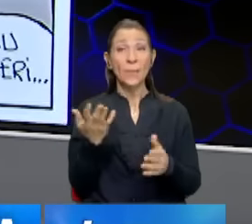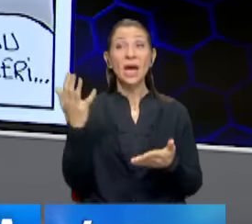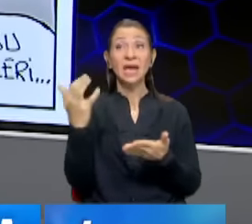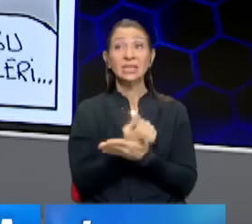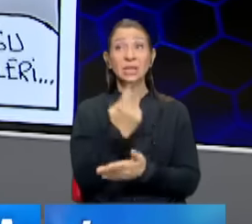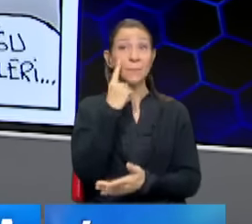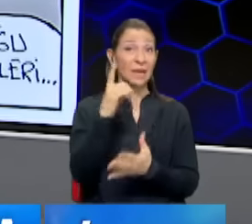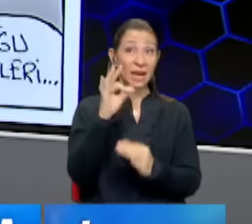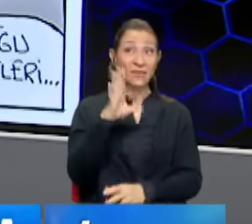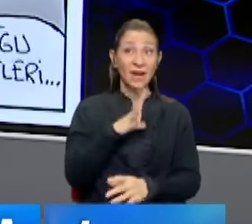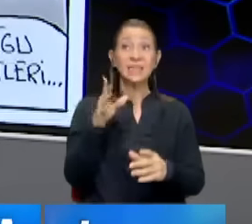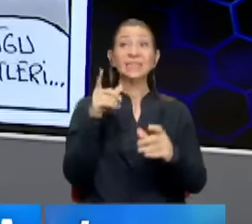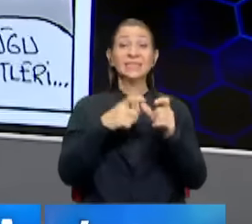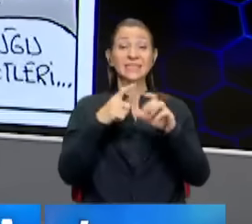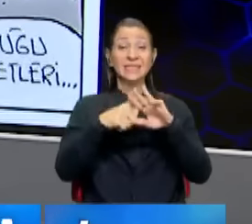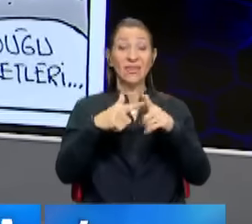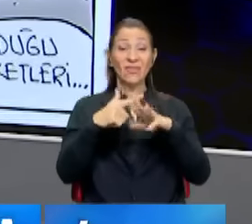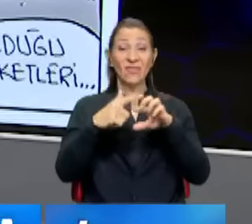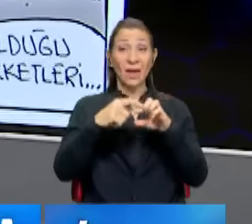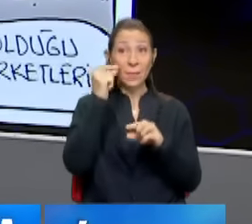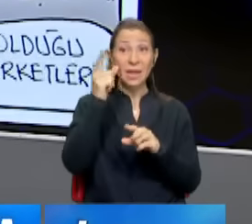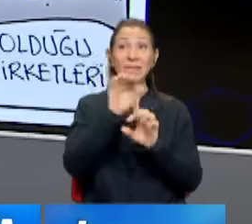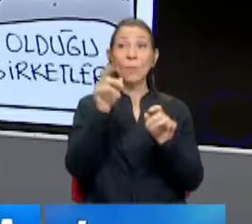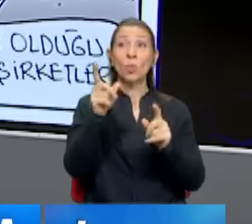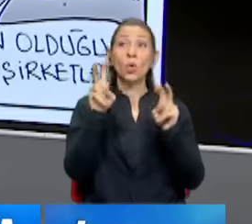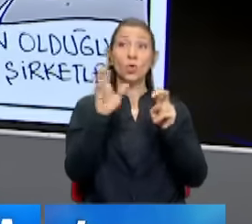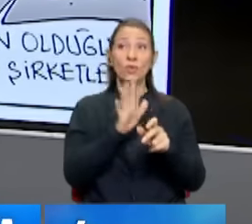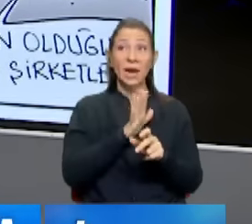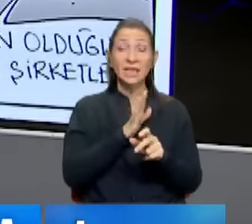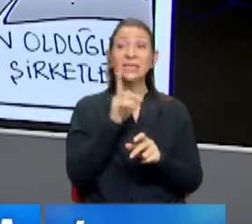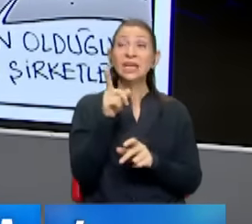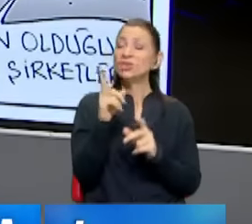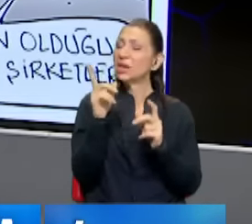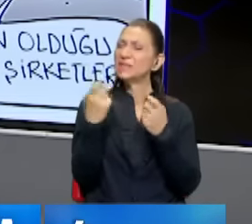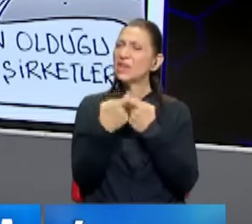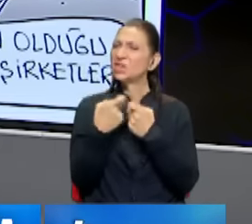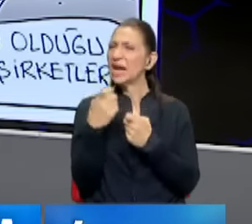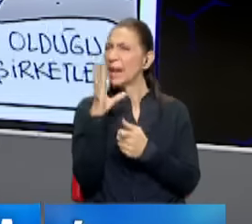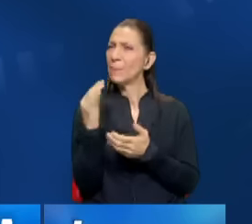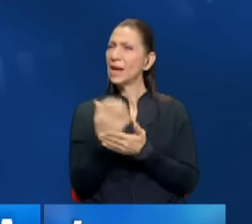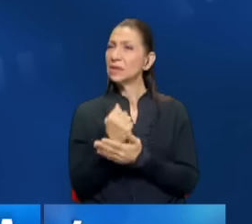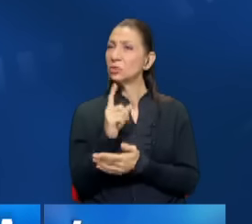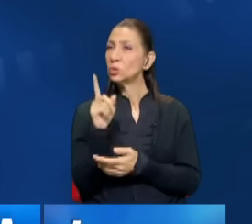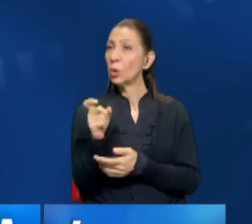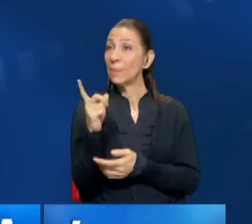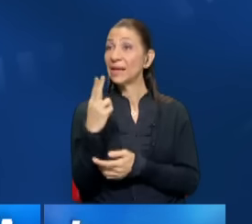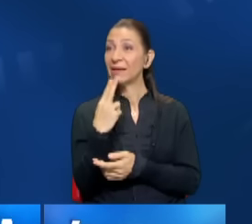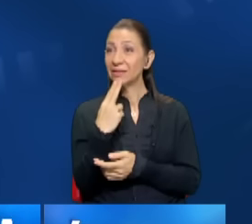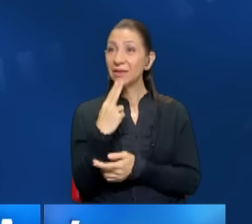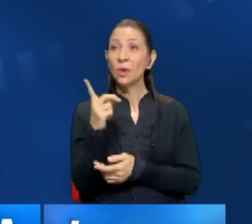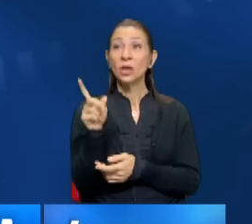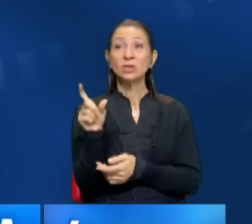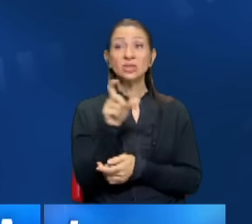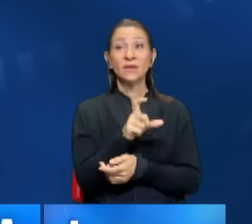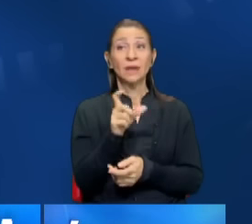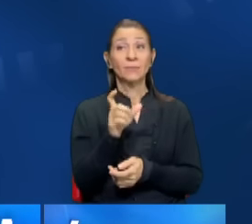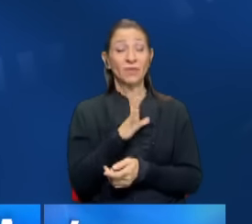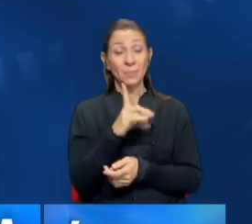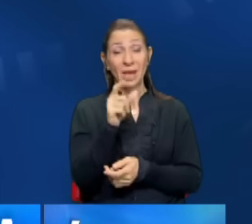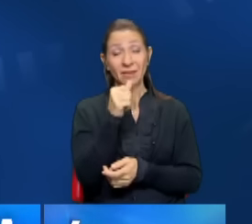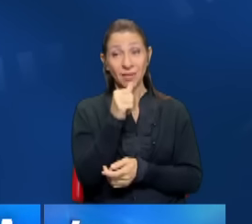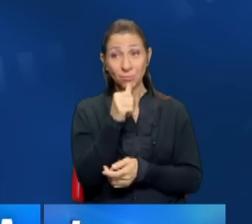kazanacak birileri var. Sefer Selvi'nin çizgilerinde de tam da bu konu var. Sence savaşı kim kazanır diyor bir kadın. Ona da yanıt